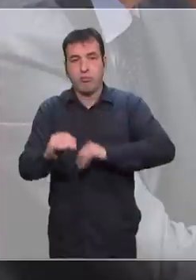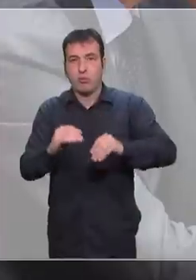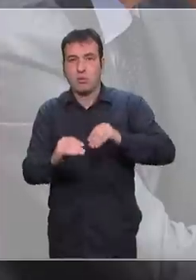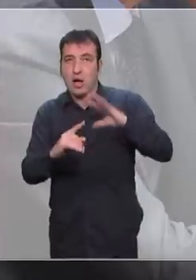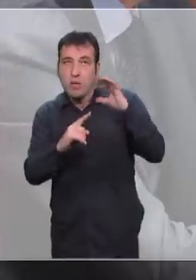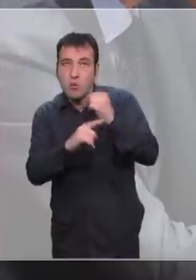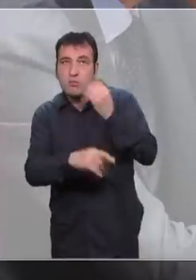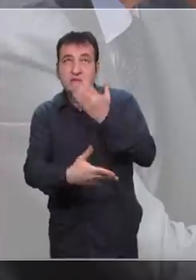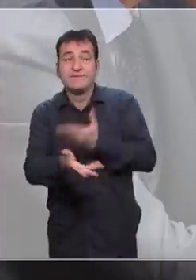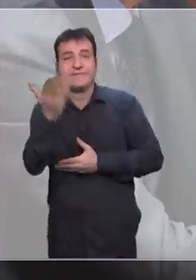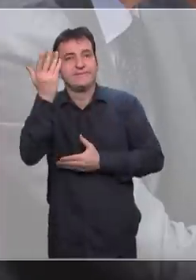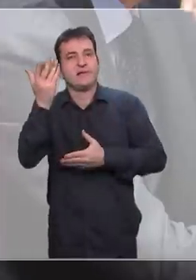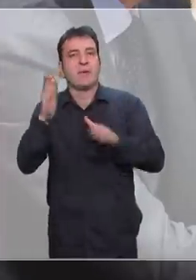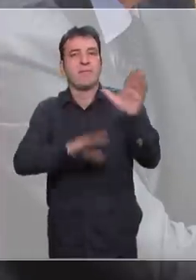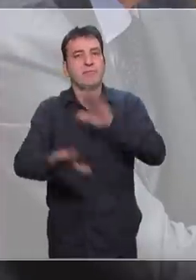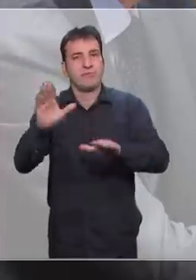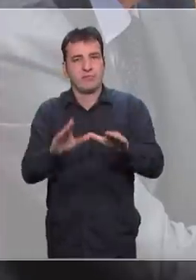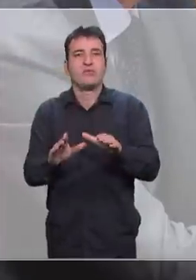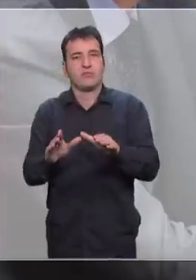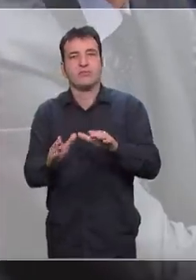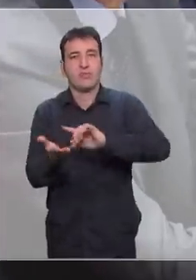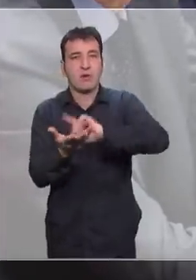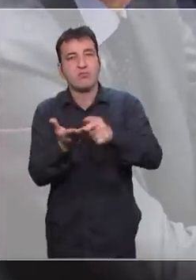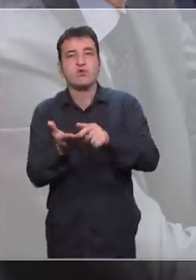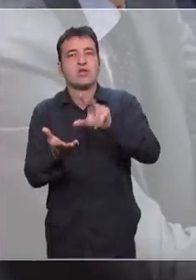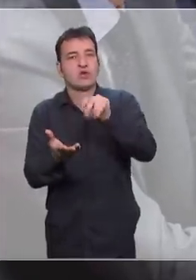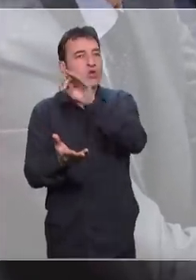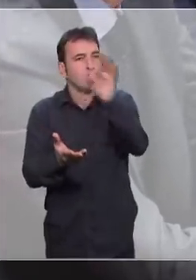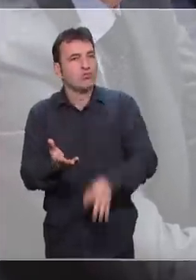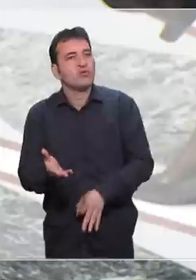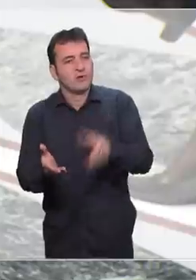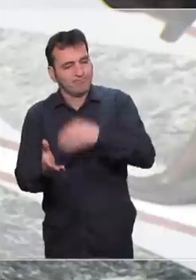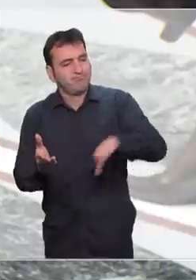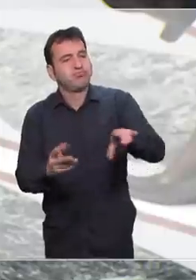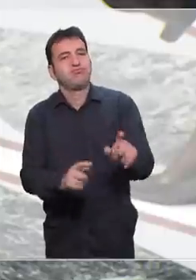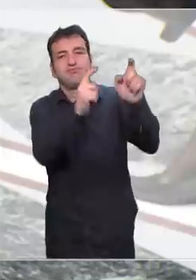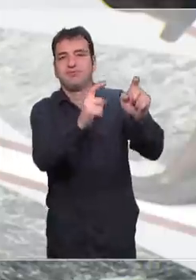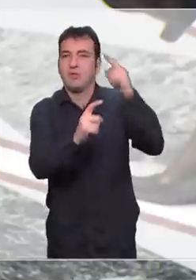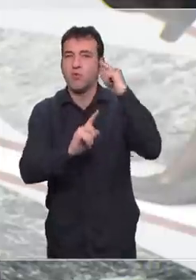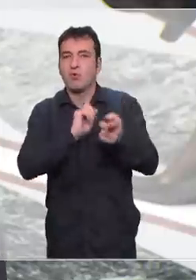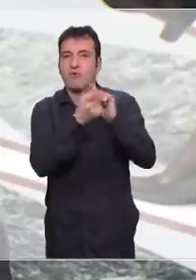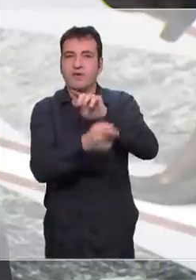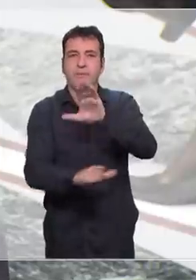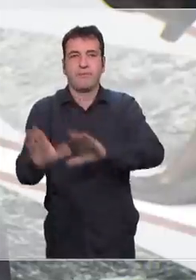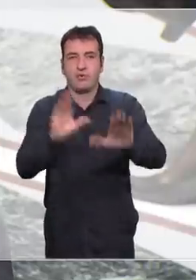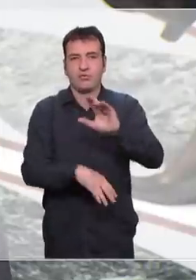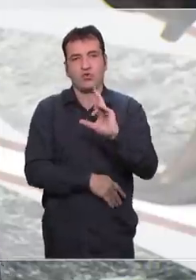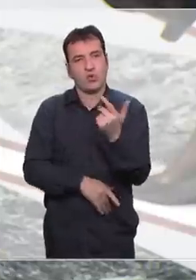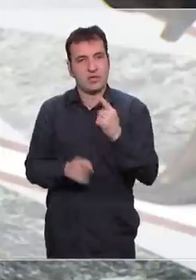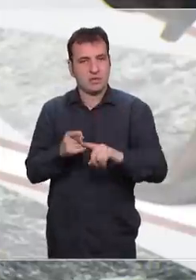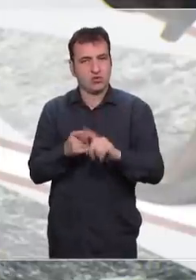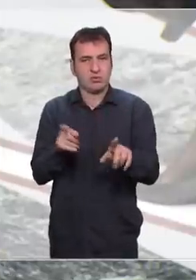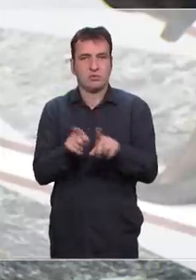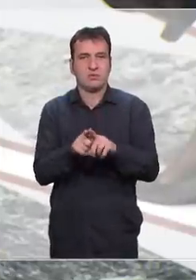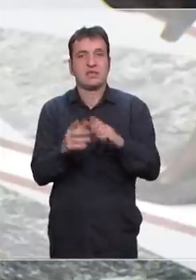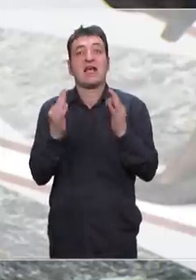augmentation de plus de 30% des crédits qui vont être alloués à la conversion en bio. Troisième élément, ce que nous faisons aussi dans le cadre, ce que nous avons fait aussi